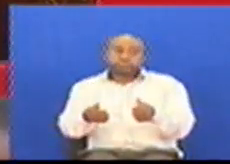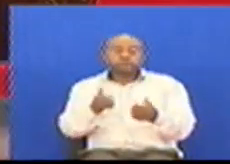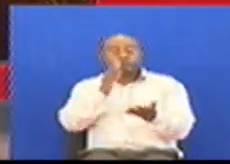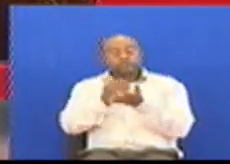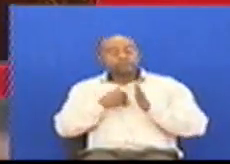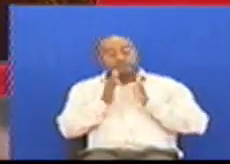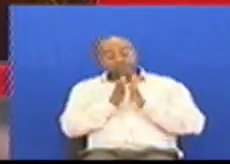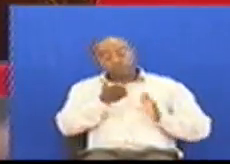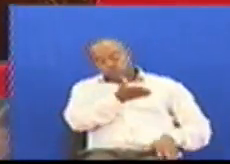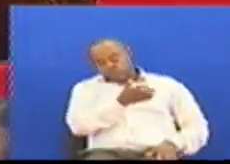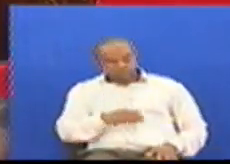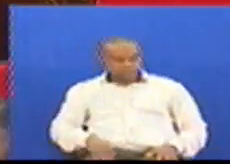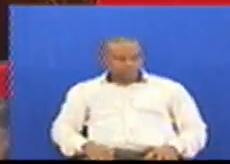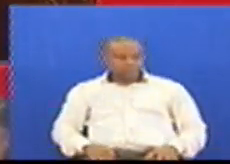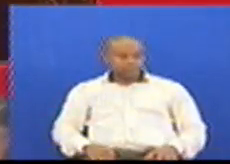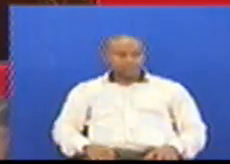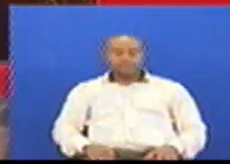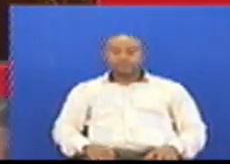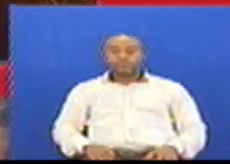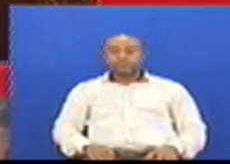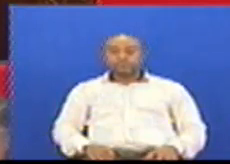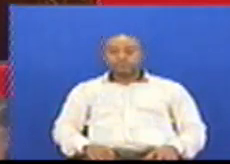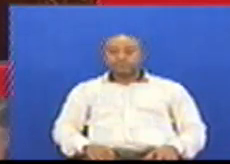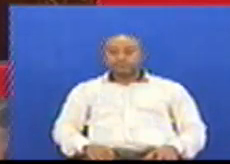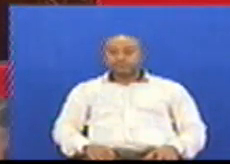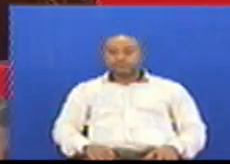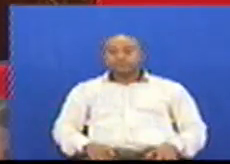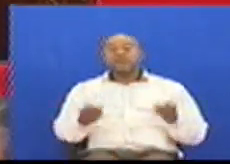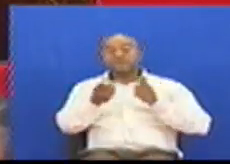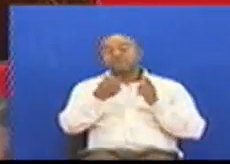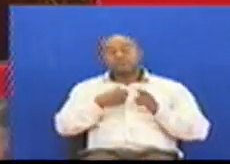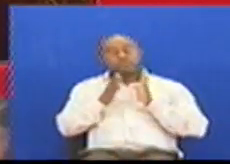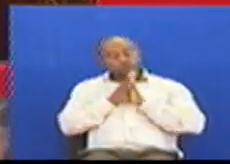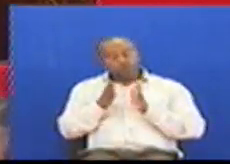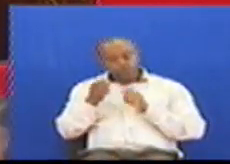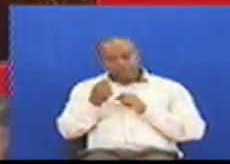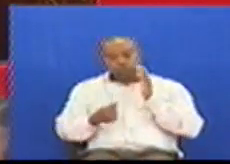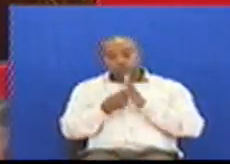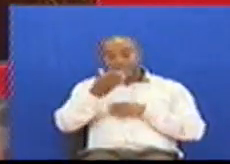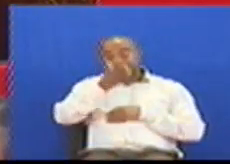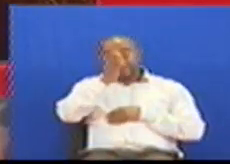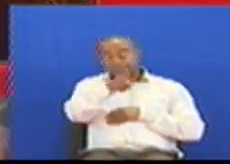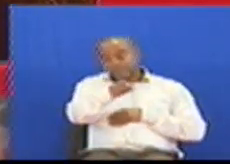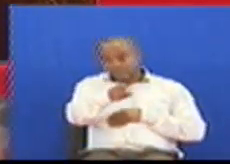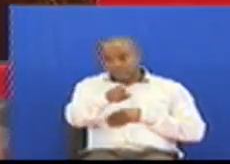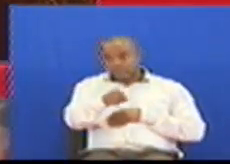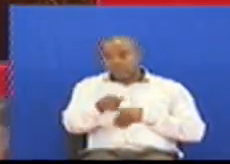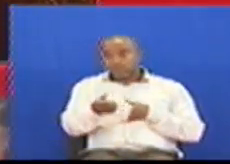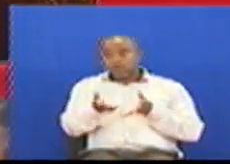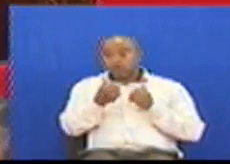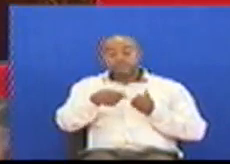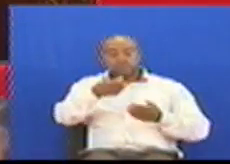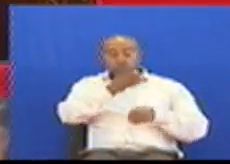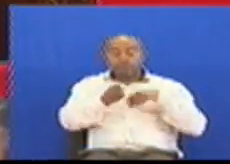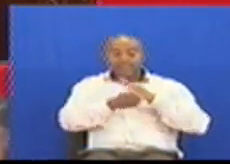nimshukuru kwa hilo, lakini pia nitakuwa ni mchoyo wa shukurani kama sikushukuru fedha zilizoletwa na serikali kwa kujenga vile vituo vitano vya